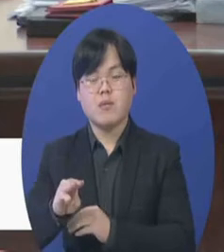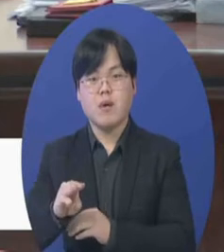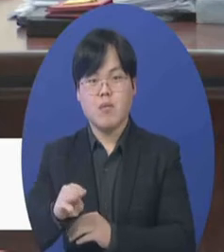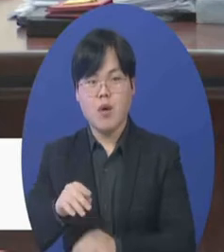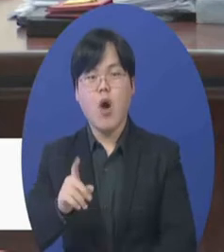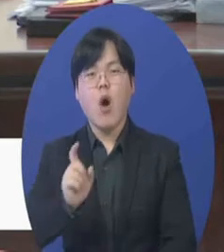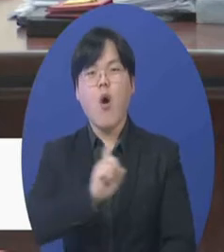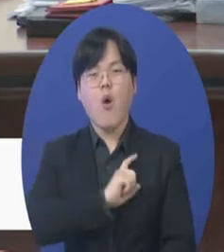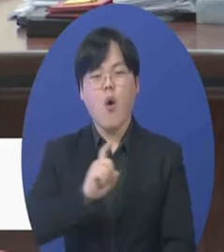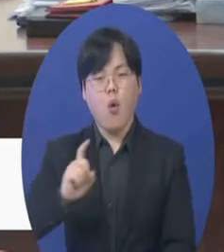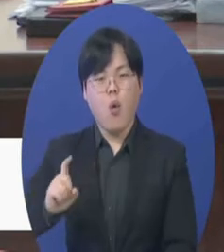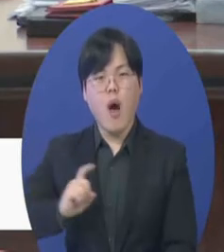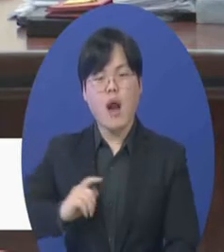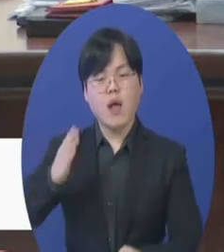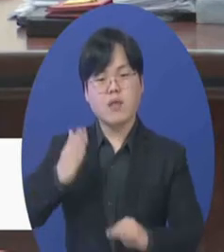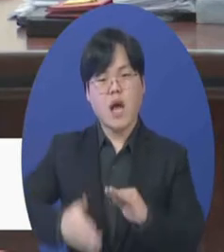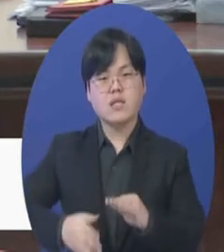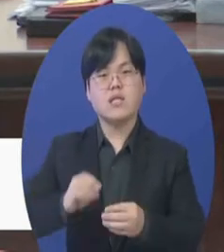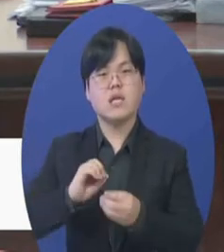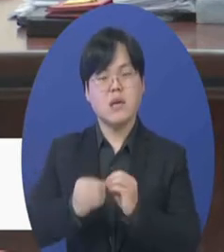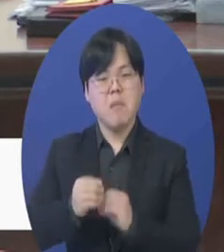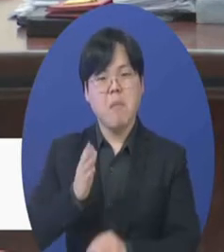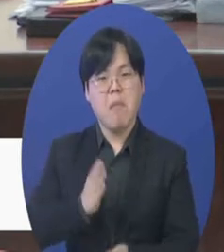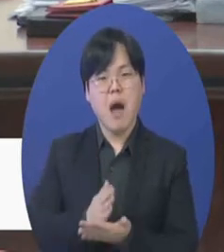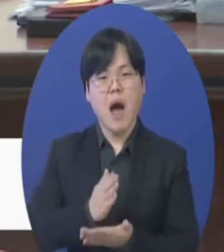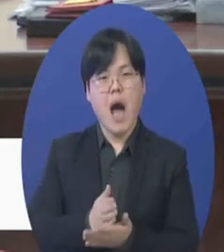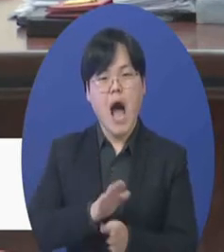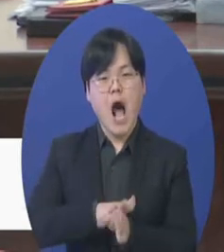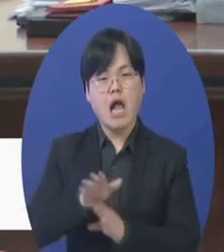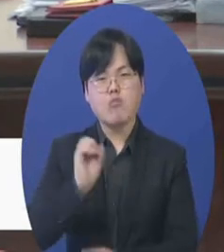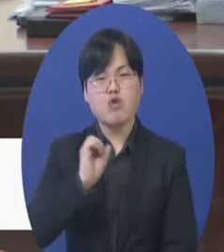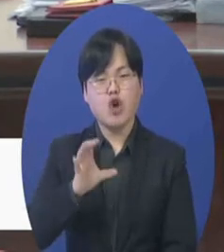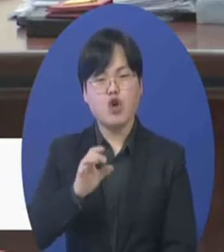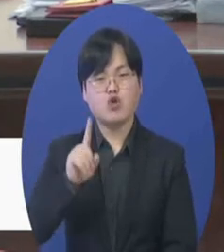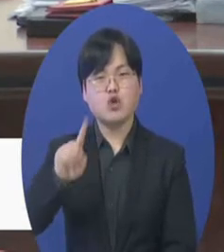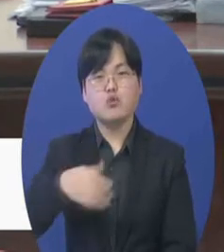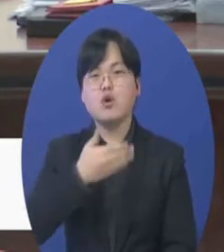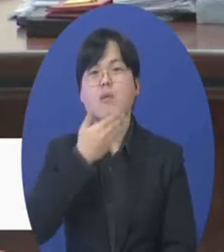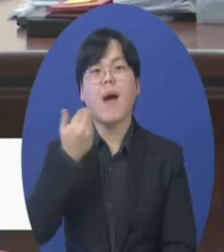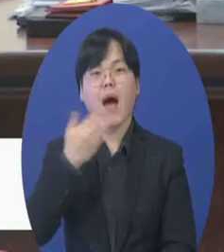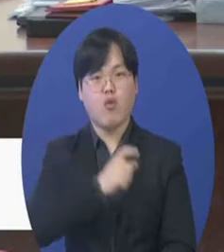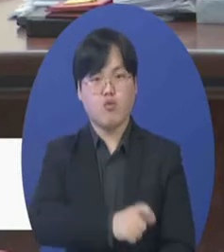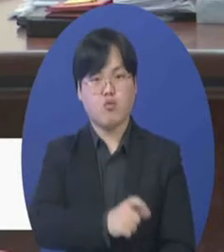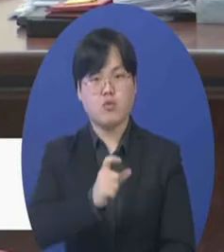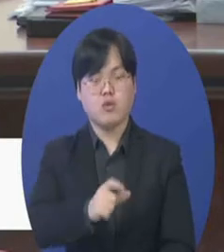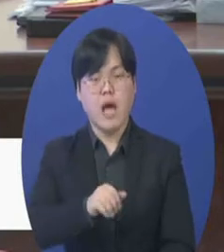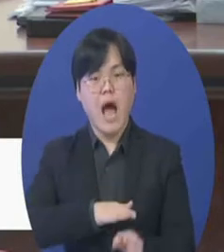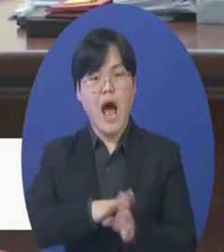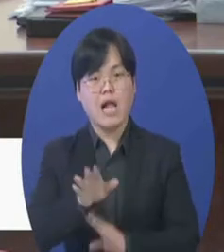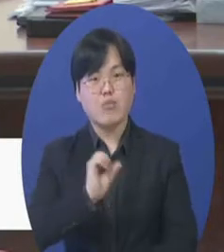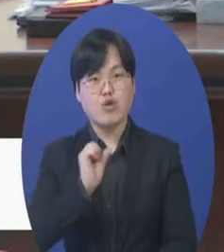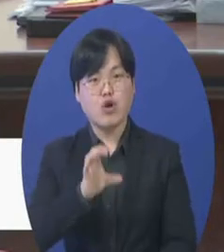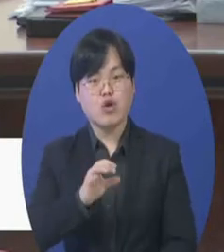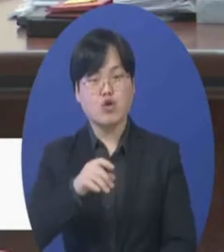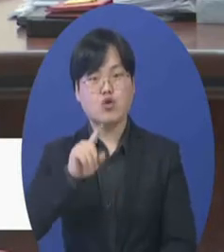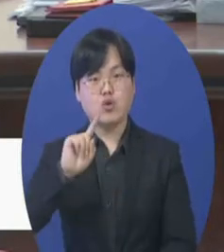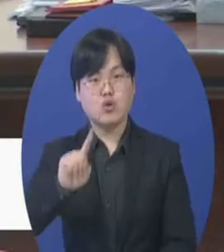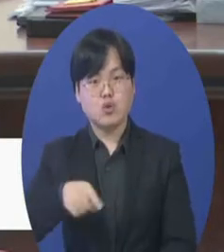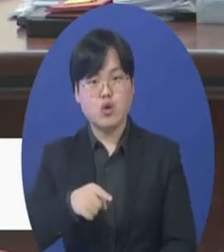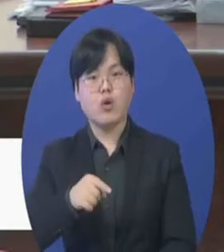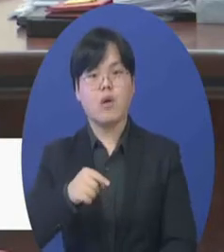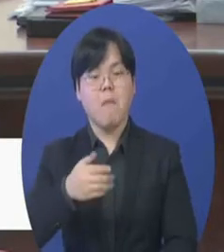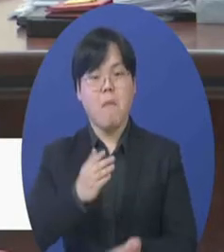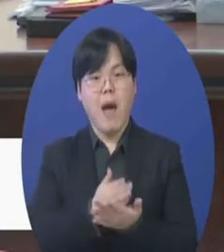ховороо таксины үйлчлэгээ хийж байгаа гэдэг бол аль биесийн зөвшөөрөл мөгч ингэж ойлгож байна. Тэгэхээр аль биесийн зөвшөөрөлтэй